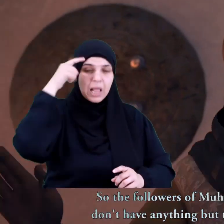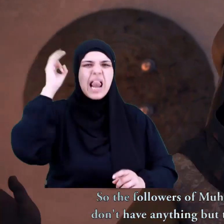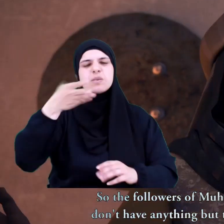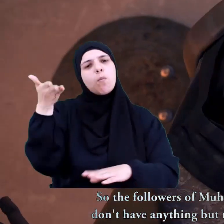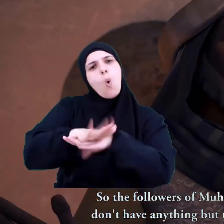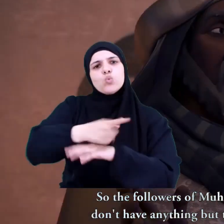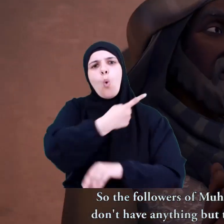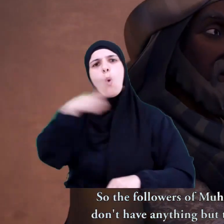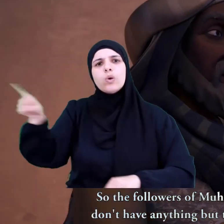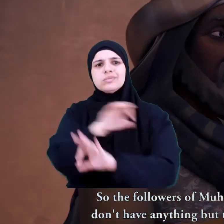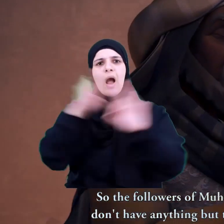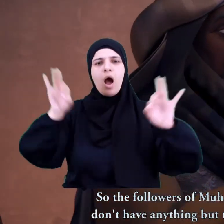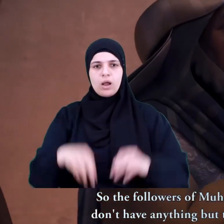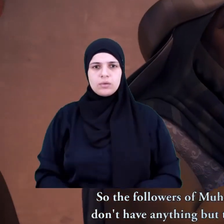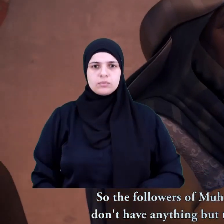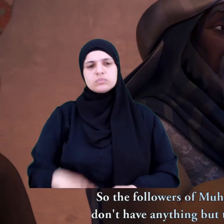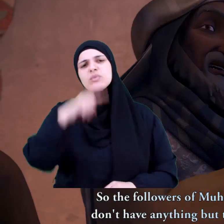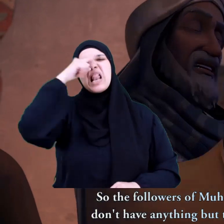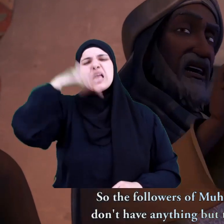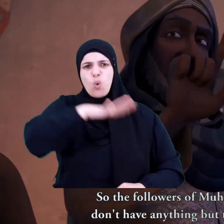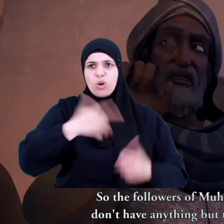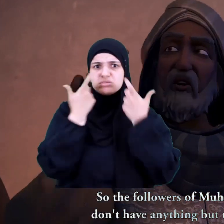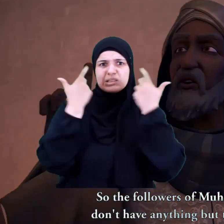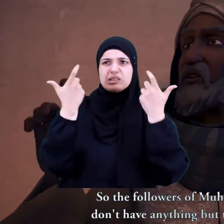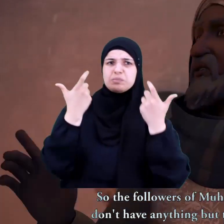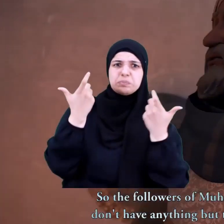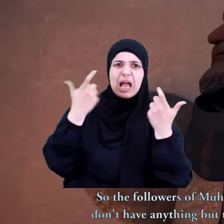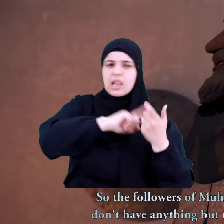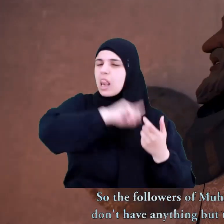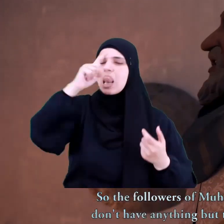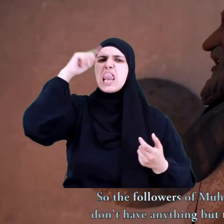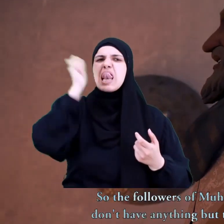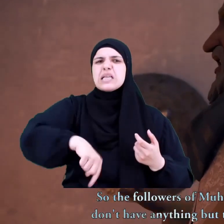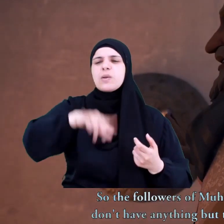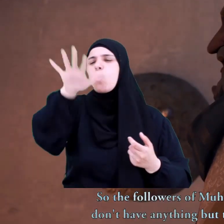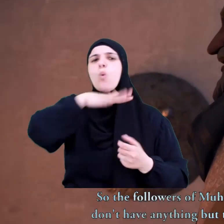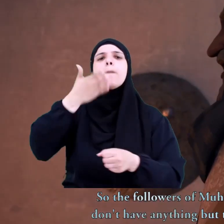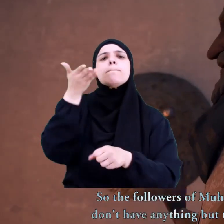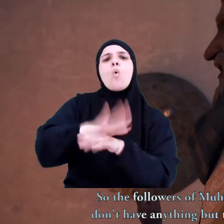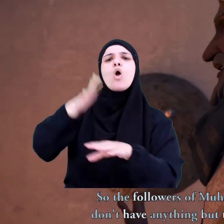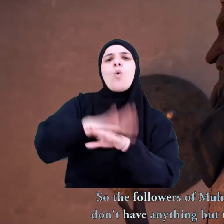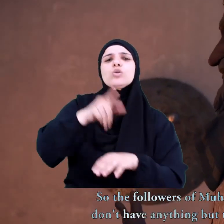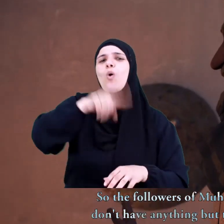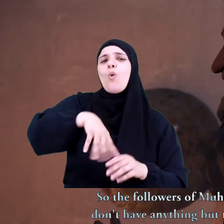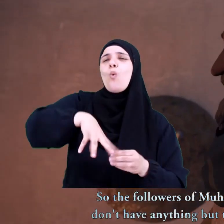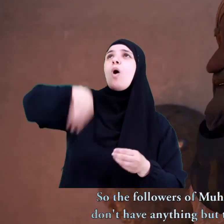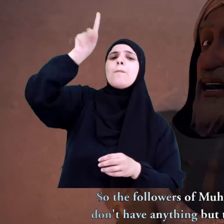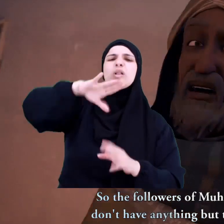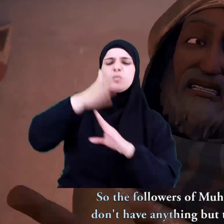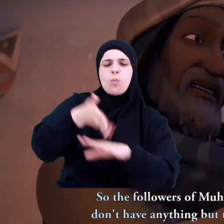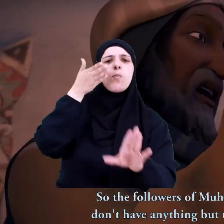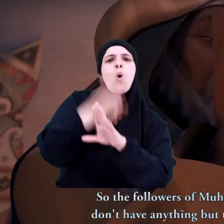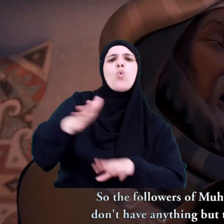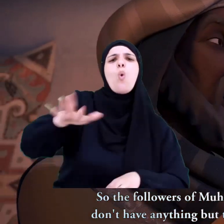مكان نهايتهم بأيديهم، وما علينا نحن سوى إرسالهم إلى ربهم